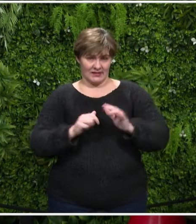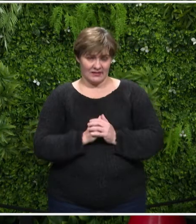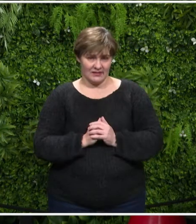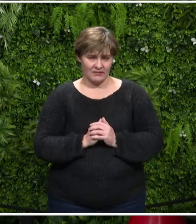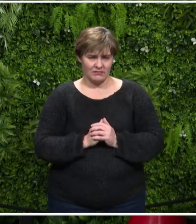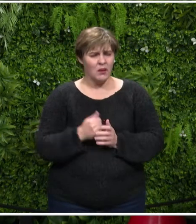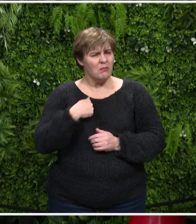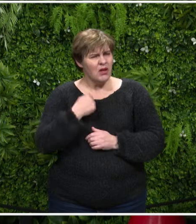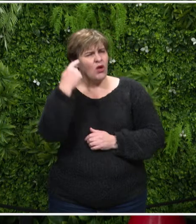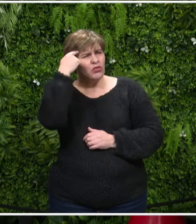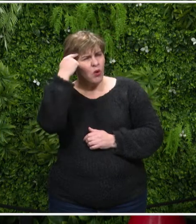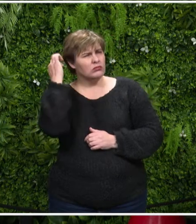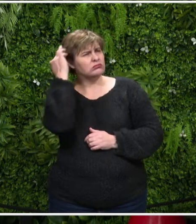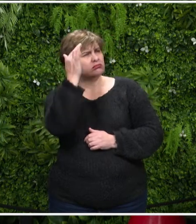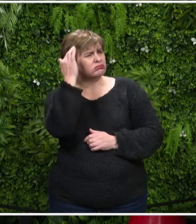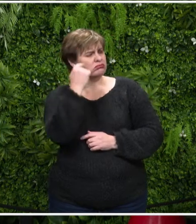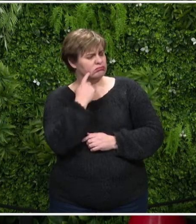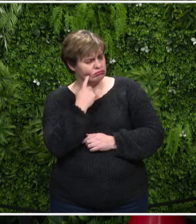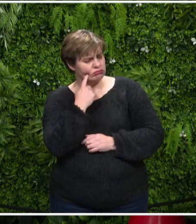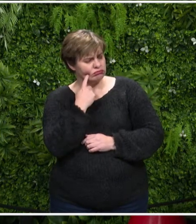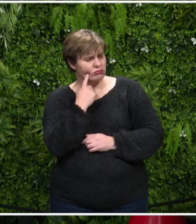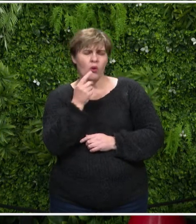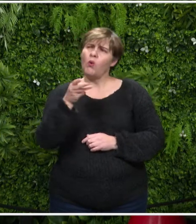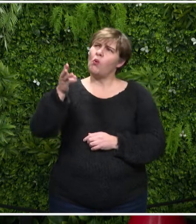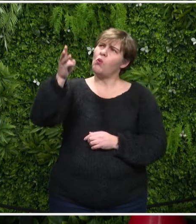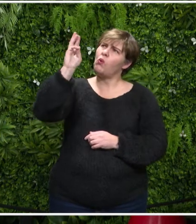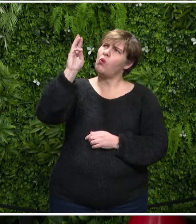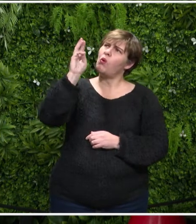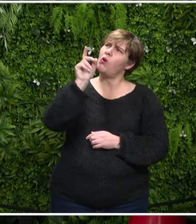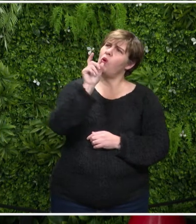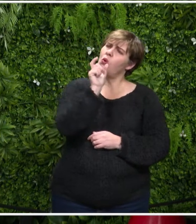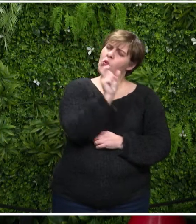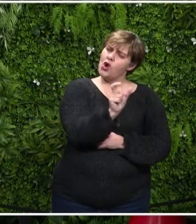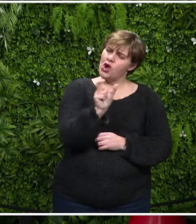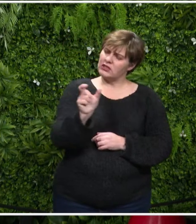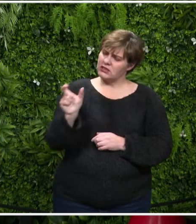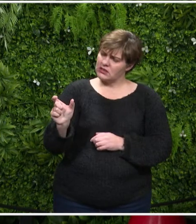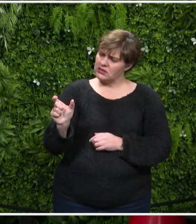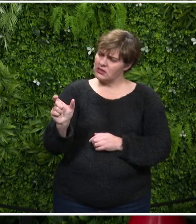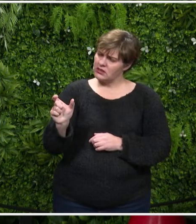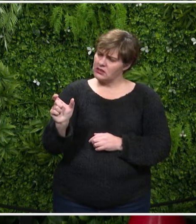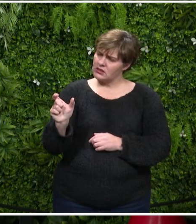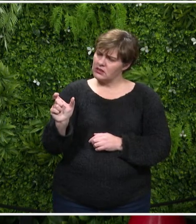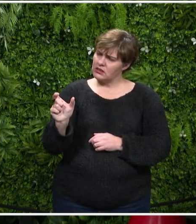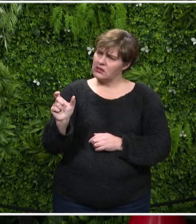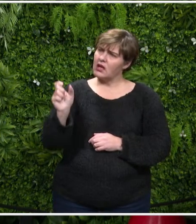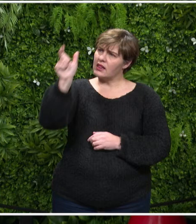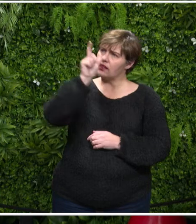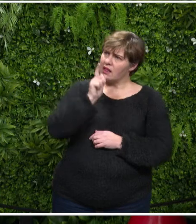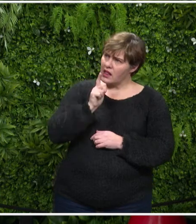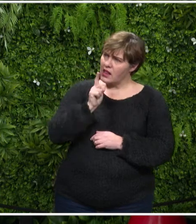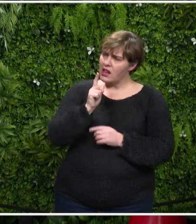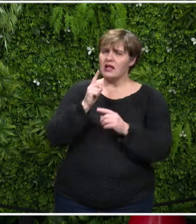het altyd gedink dat die woorde van die Here word 7 maal